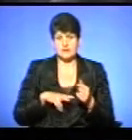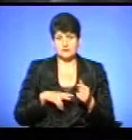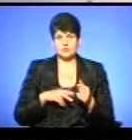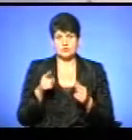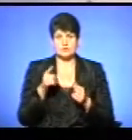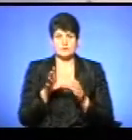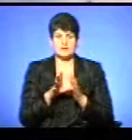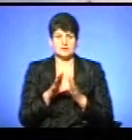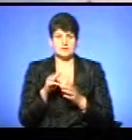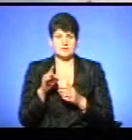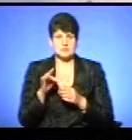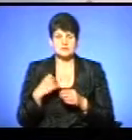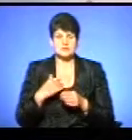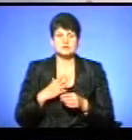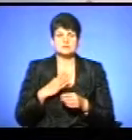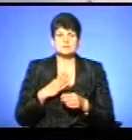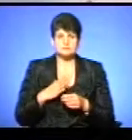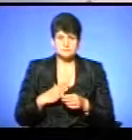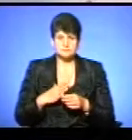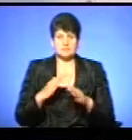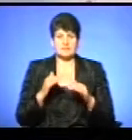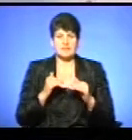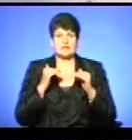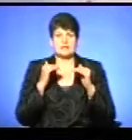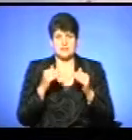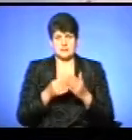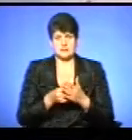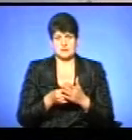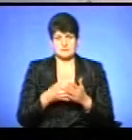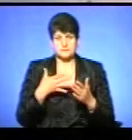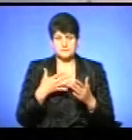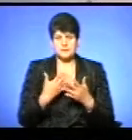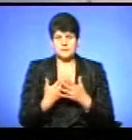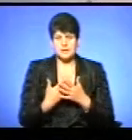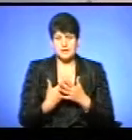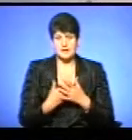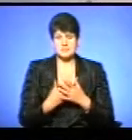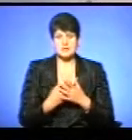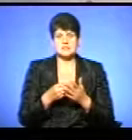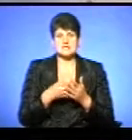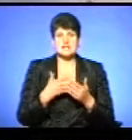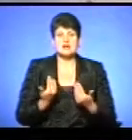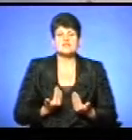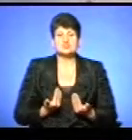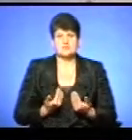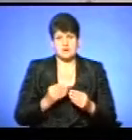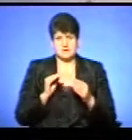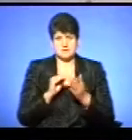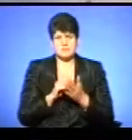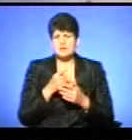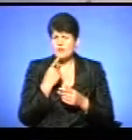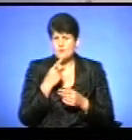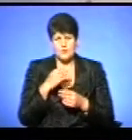«Тернопільелектротрансу». Ми змушені піднімати тариф, принаймні тариф виживання ставити. Ми не говоримо про те,